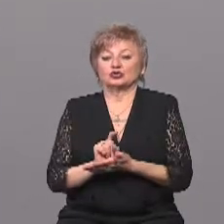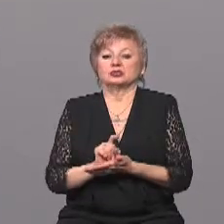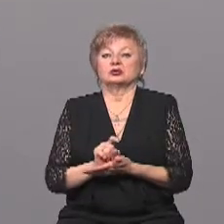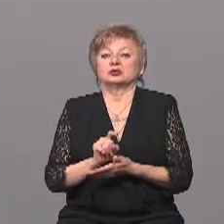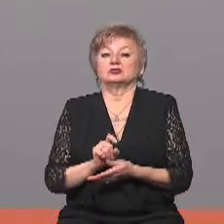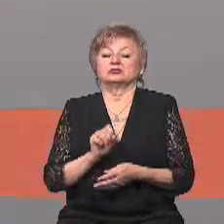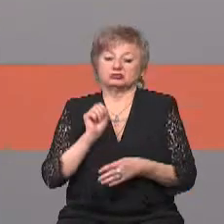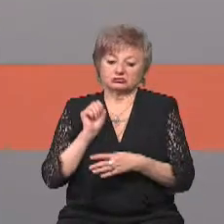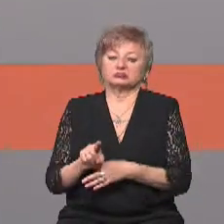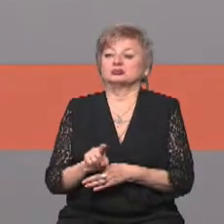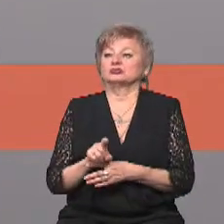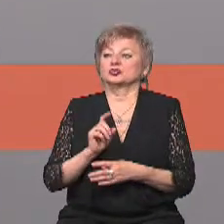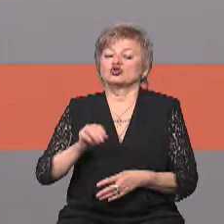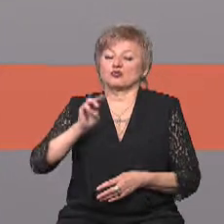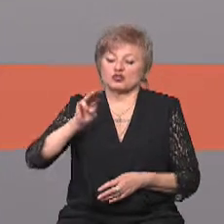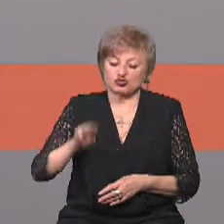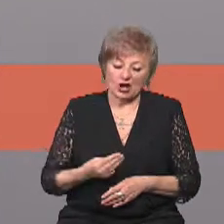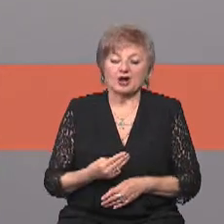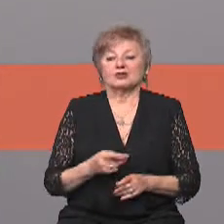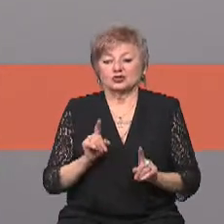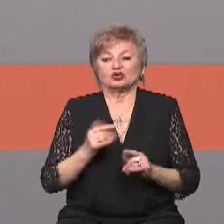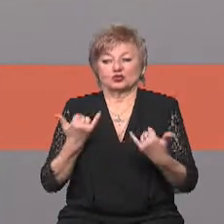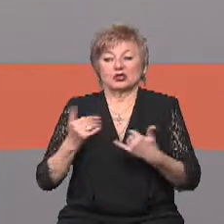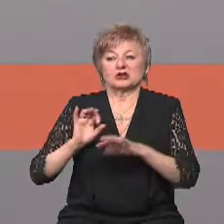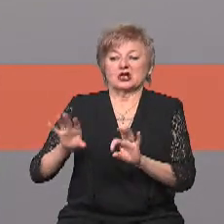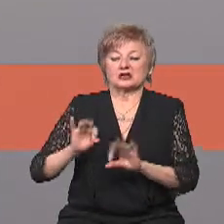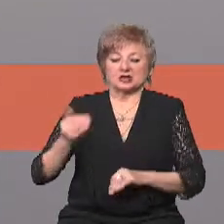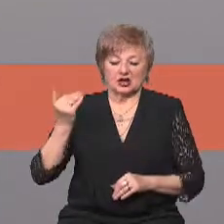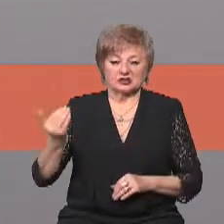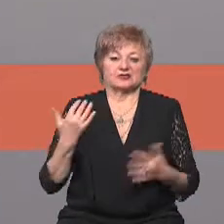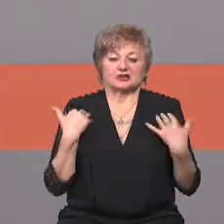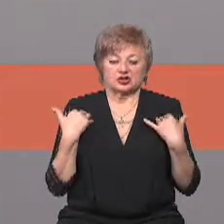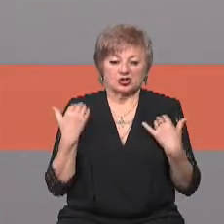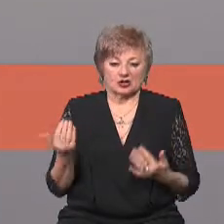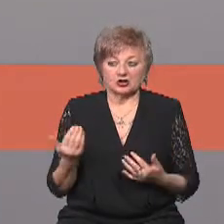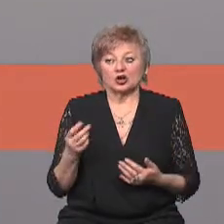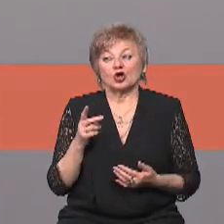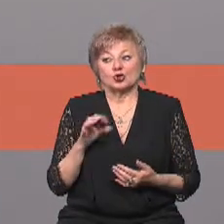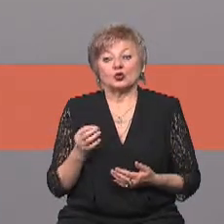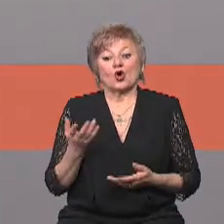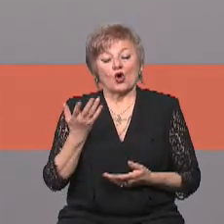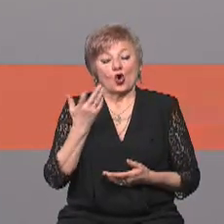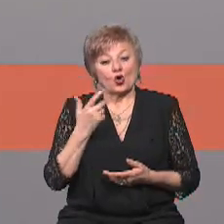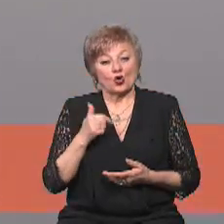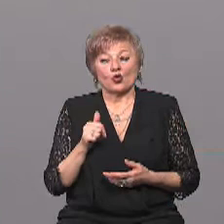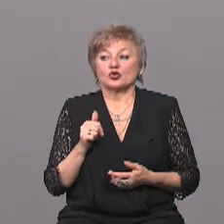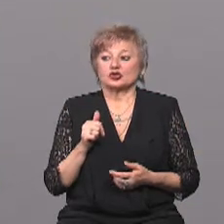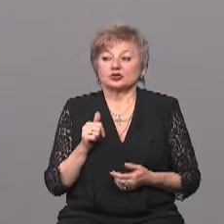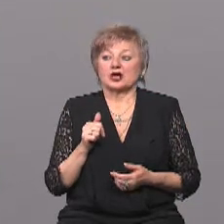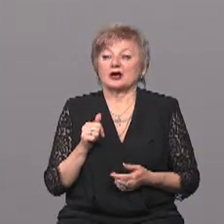внести припис, для того, щоб накласти штраф, ну, про те, що казав зараз начальник. Але коли дійшло тоді